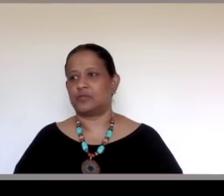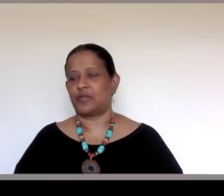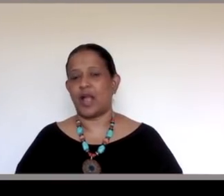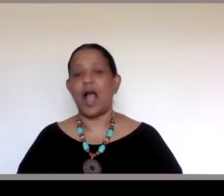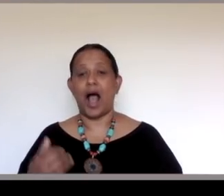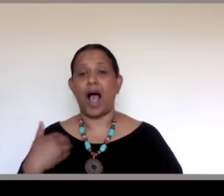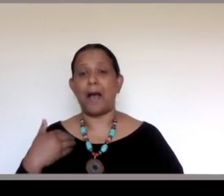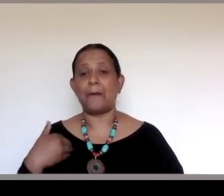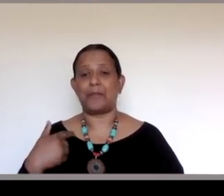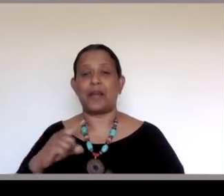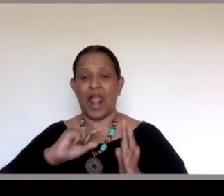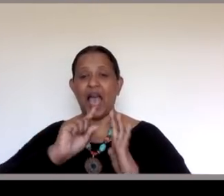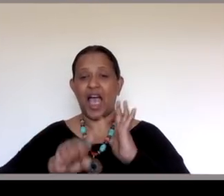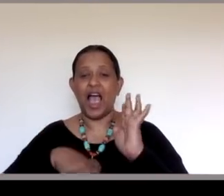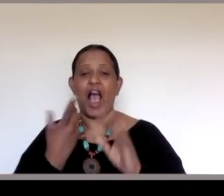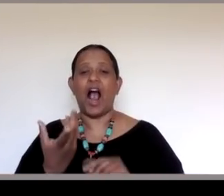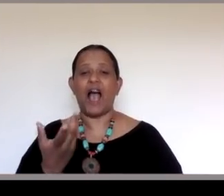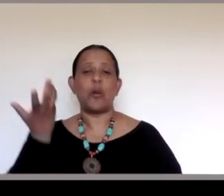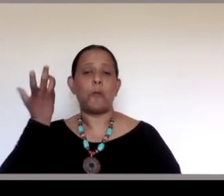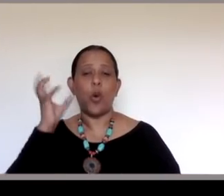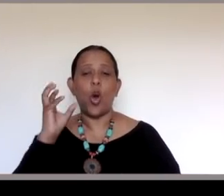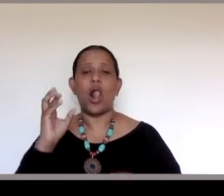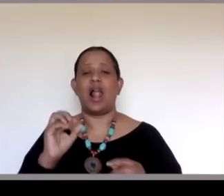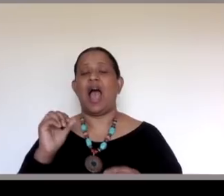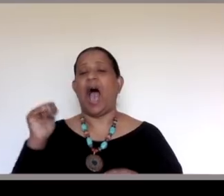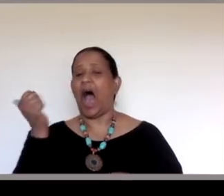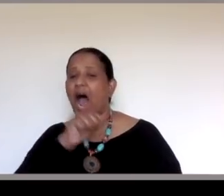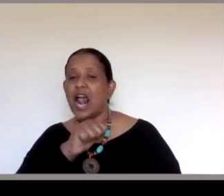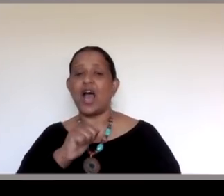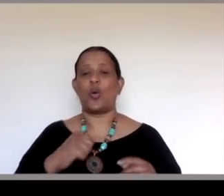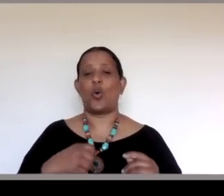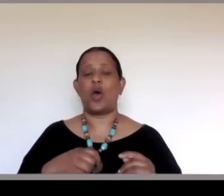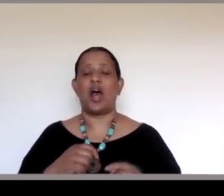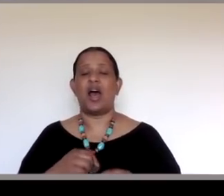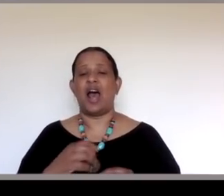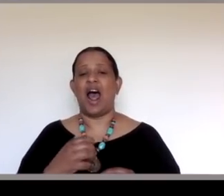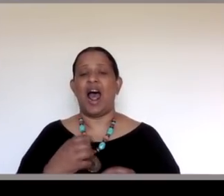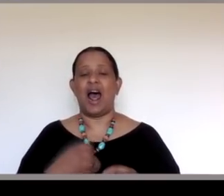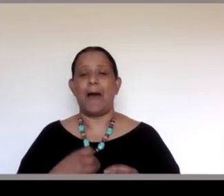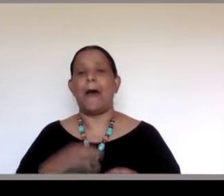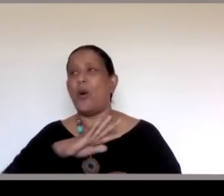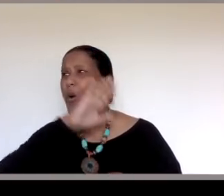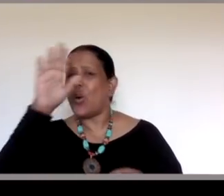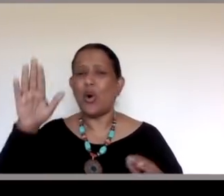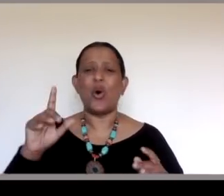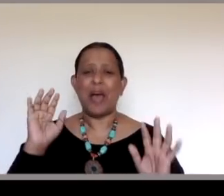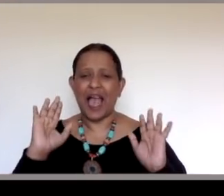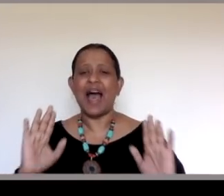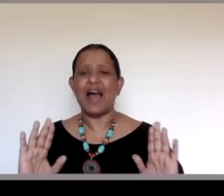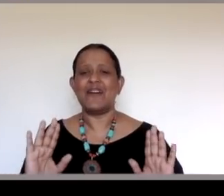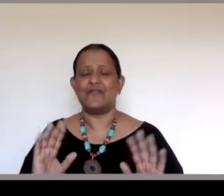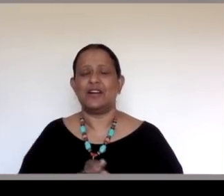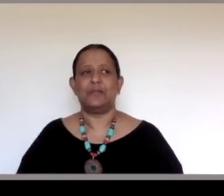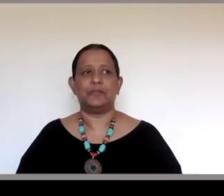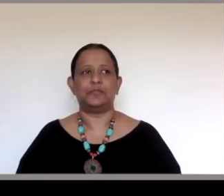உண்மையாகவே அதில் ஒரு சந்தோஷம் இல்லை என்பது உங்களுக்கு தெரியும் கொஞ்சம் வரும் அபே கடா கப்பல் வீமிட்டு வடா வேடி அதை விட